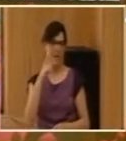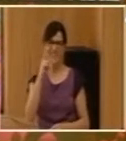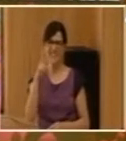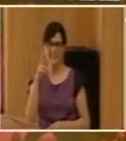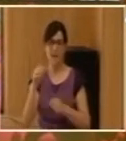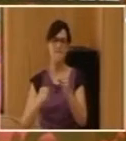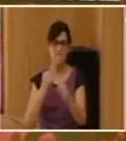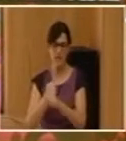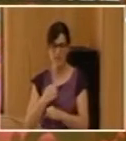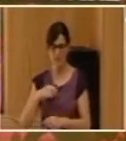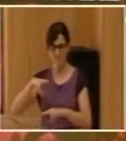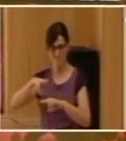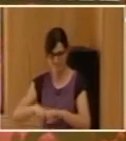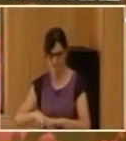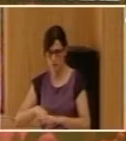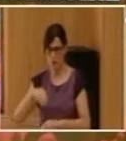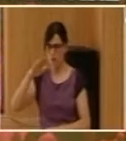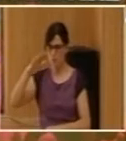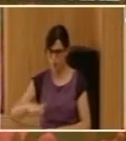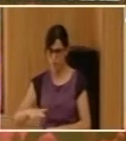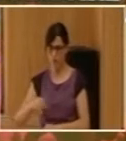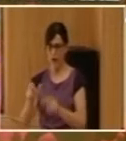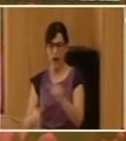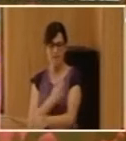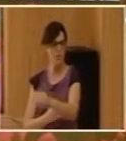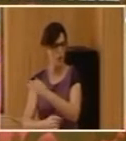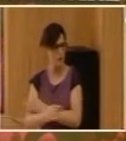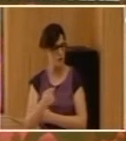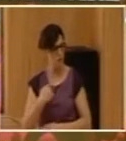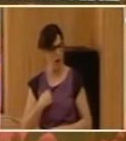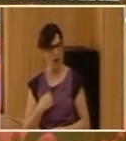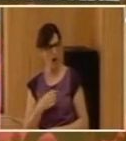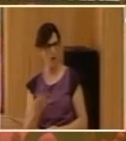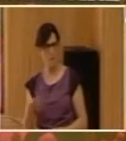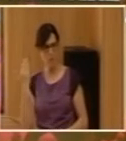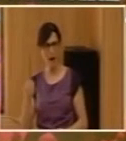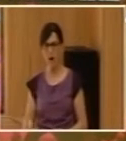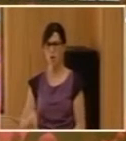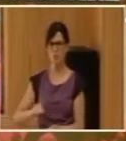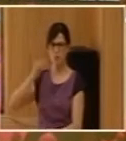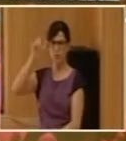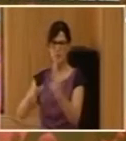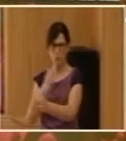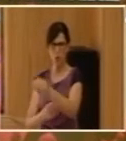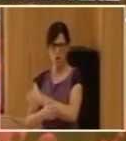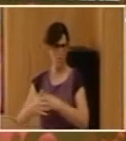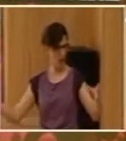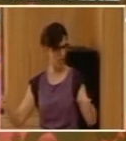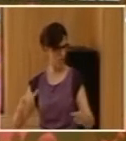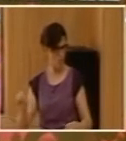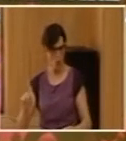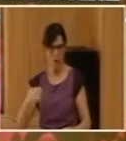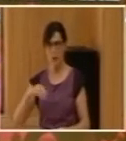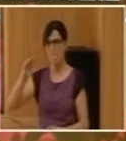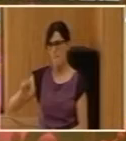ne kemi ulur skemën e aftësisë kufizuar. Ne nuk mund të jemi një kombi i cili shpërdoron paratë dhe nuk e çon hakën tek i Zotit.